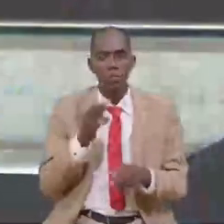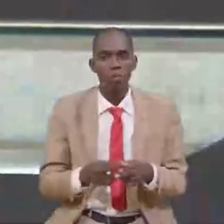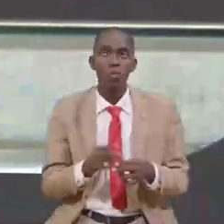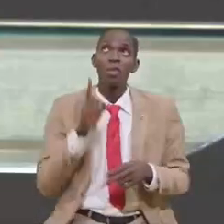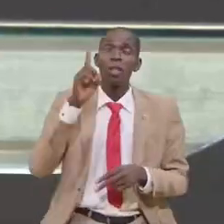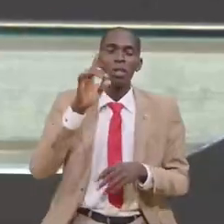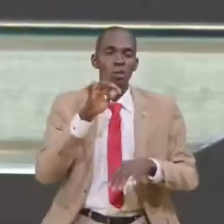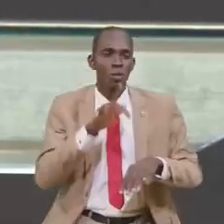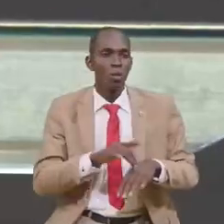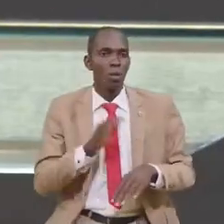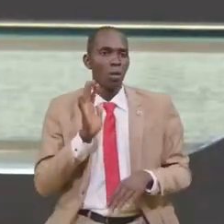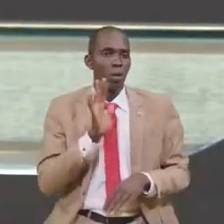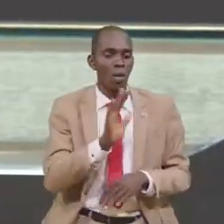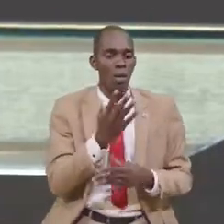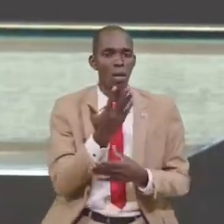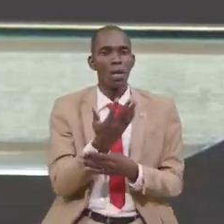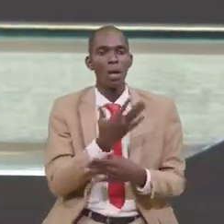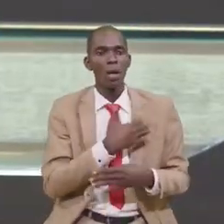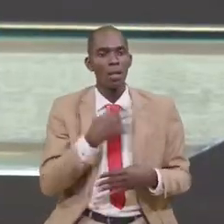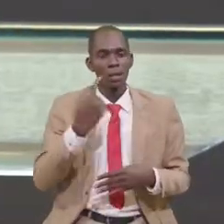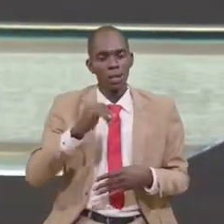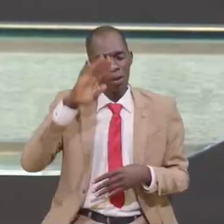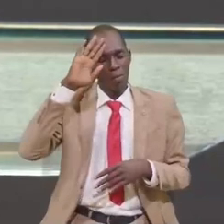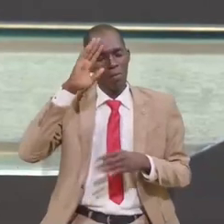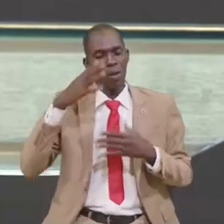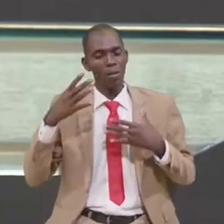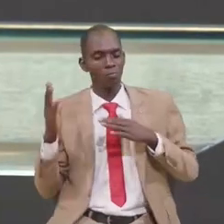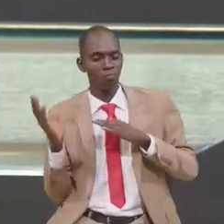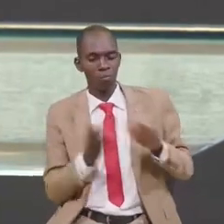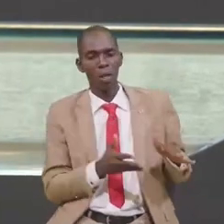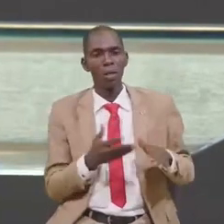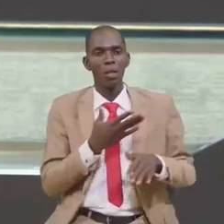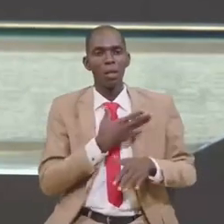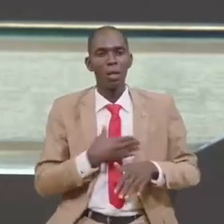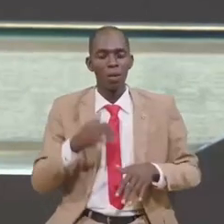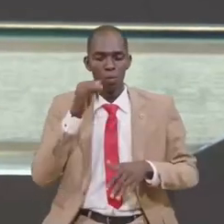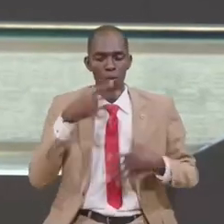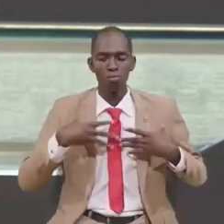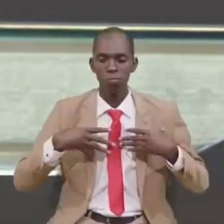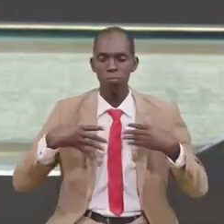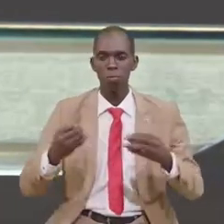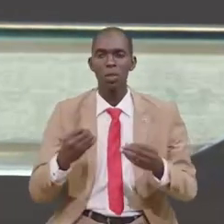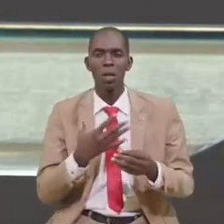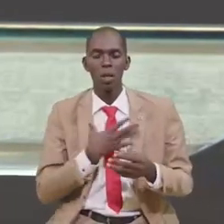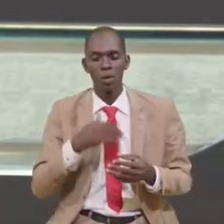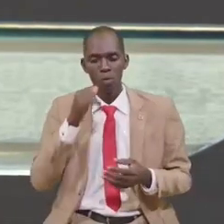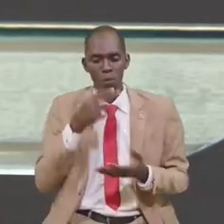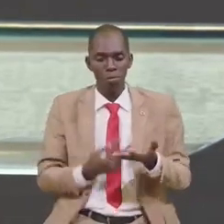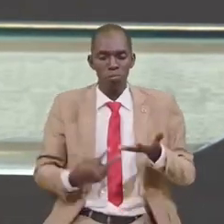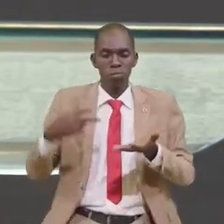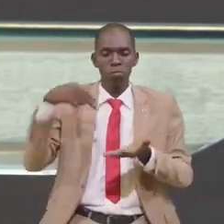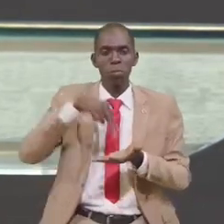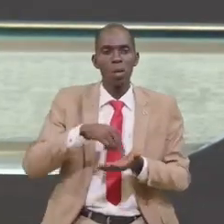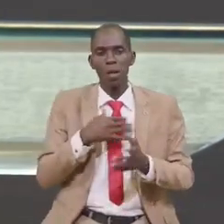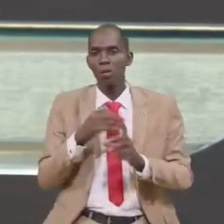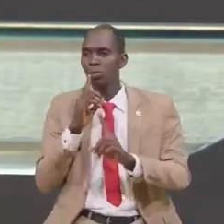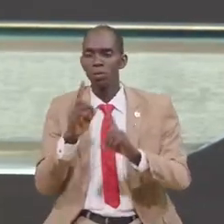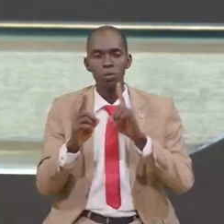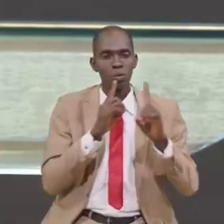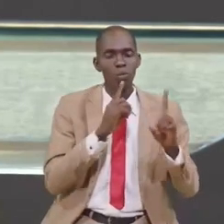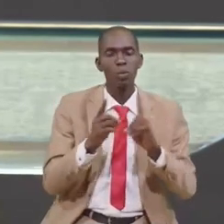sur votre vie. Il toucha sa main et la fièvre la quitta. Puis elle se leva et le servit.